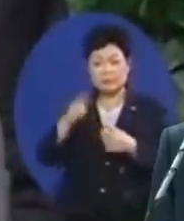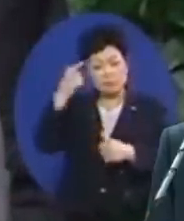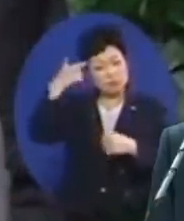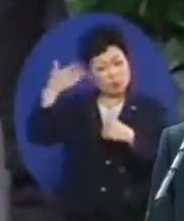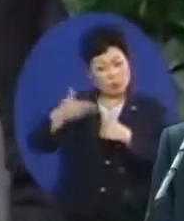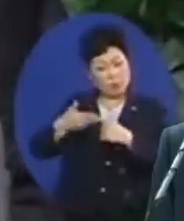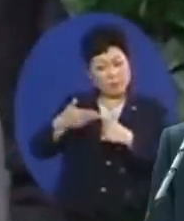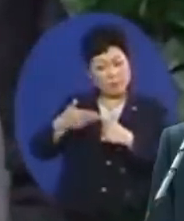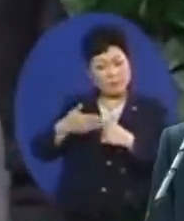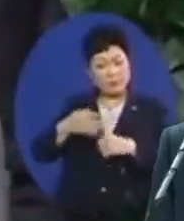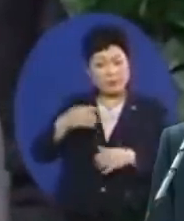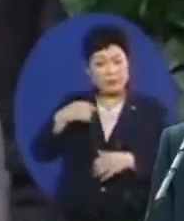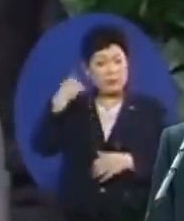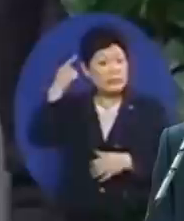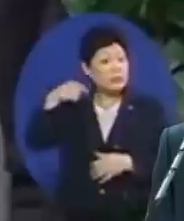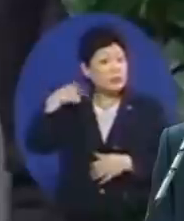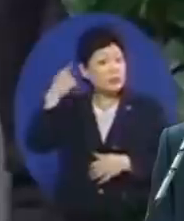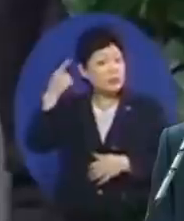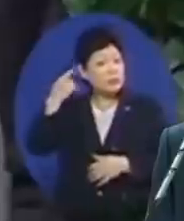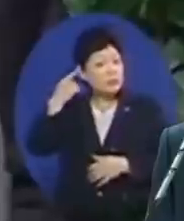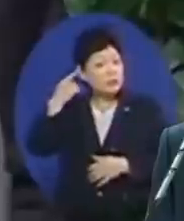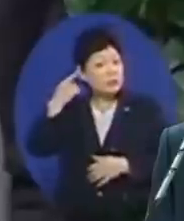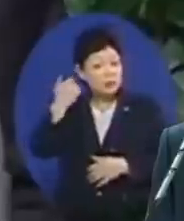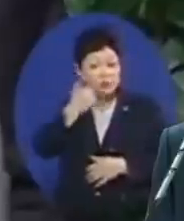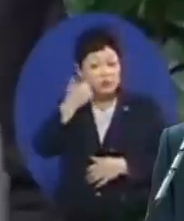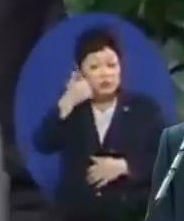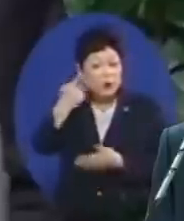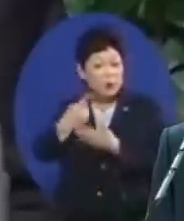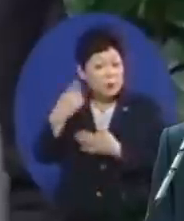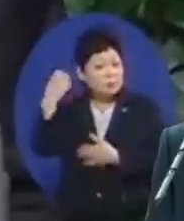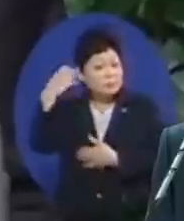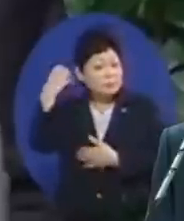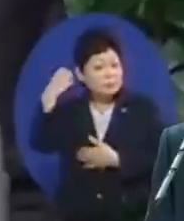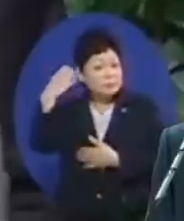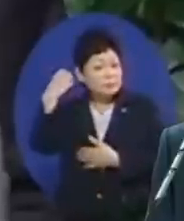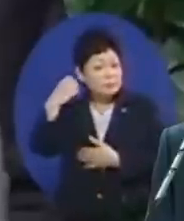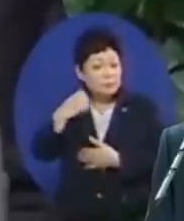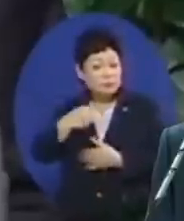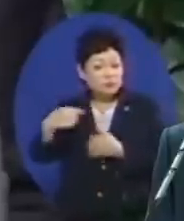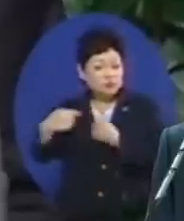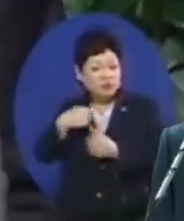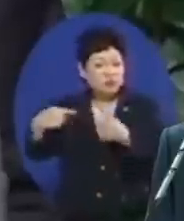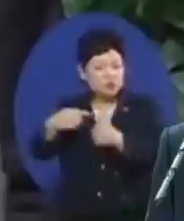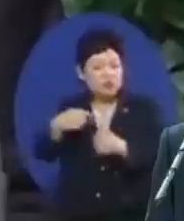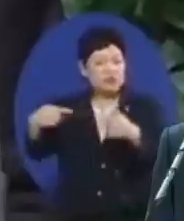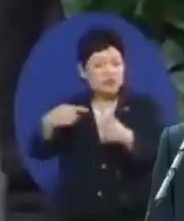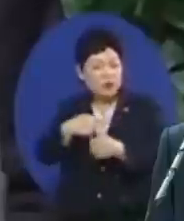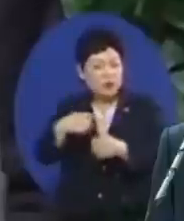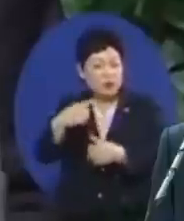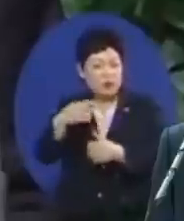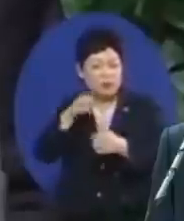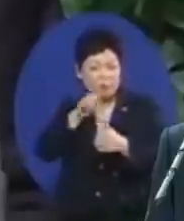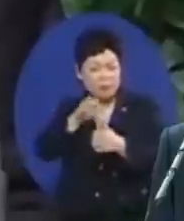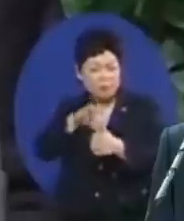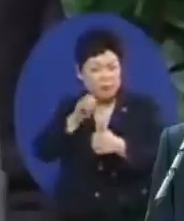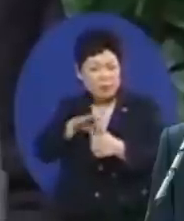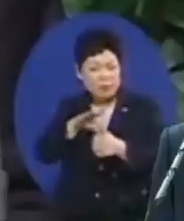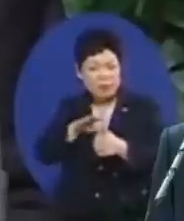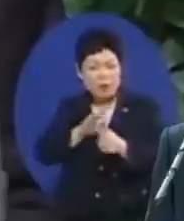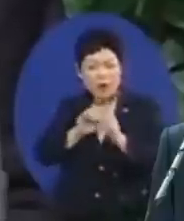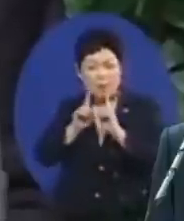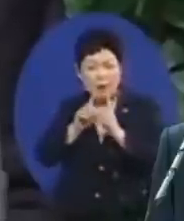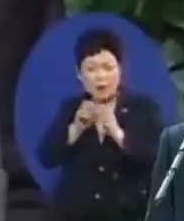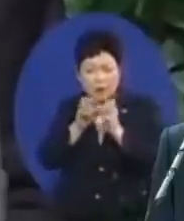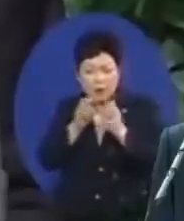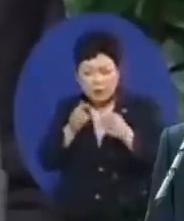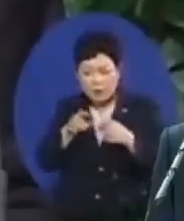물으니까 내 귀에 누가 와서 자꾸 죽여라 죽여라 죽여라 말을